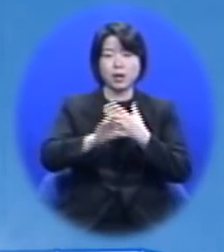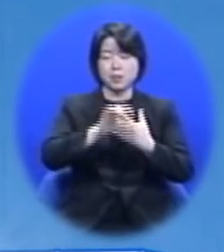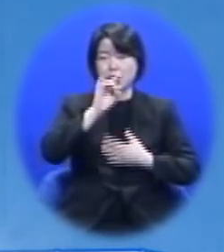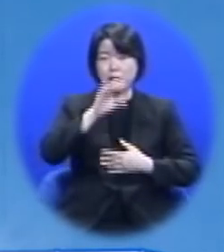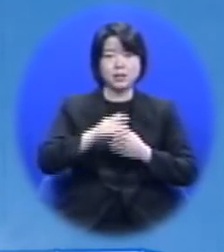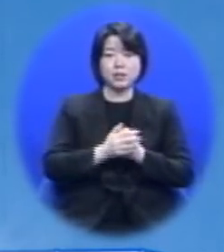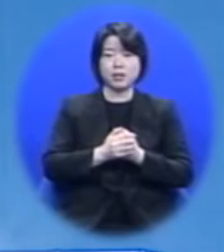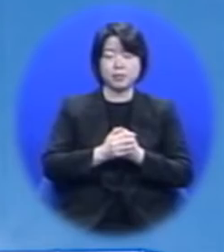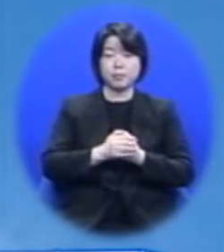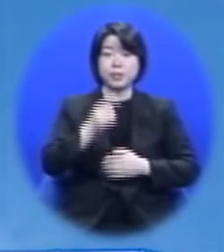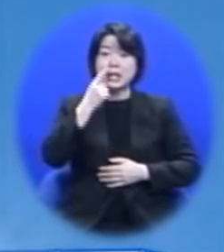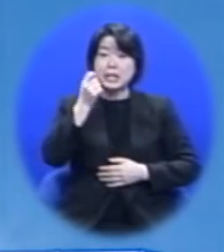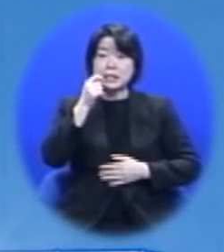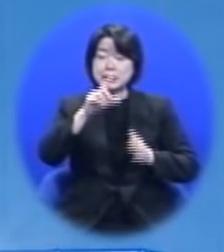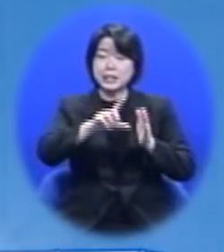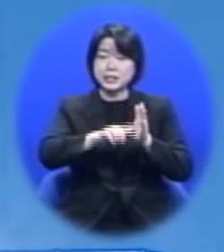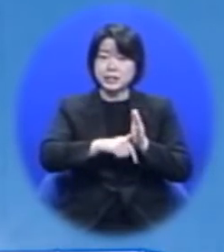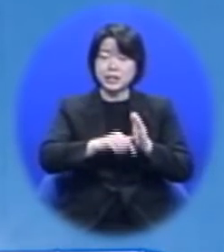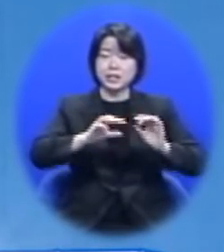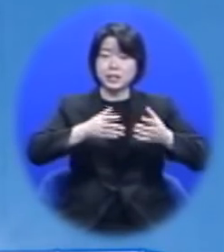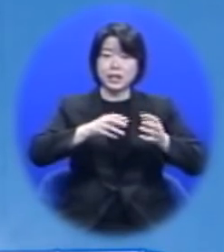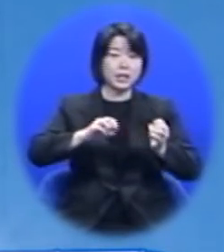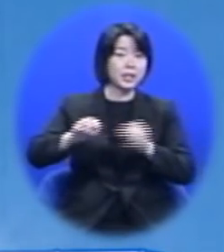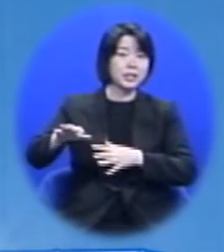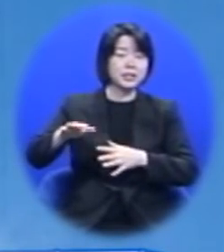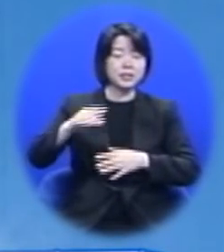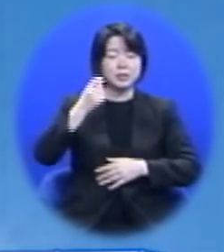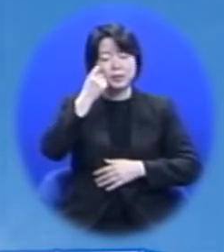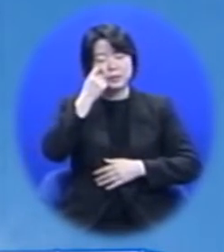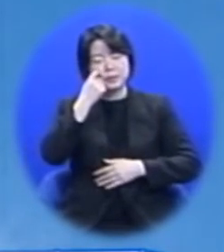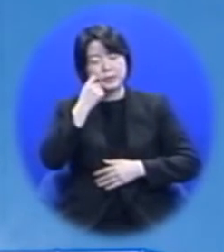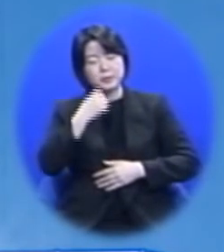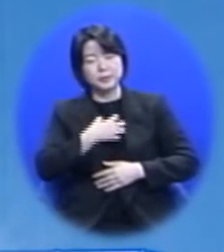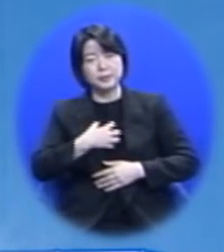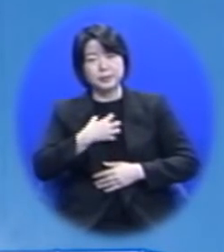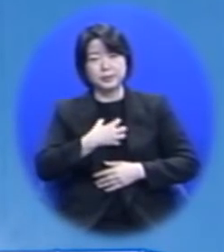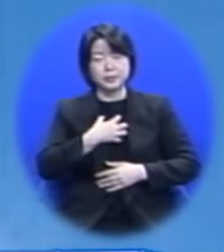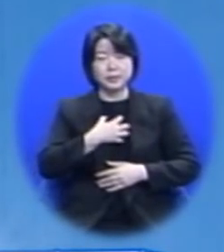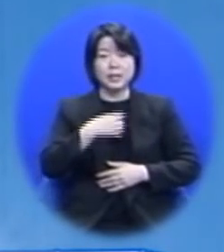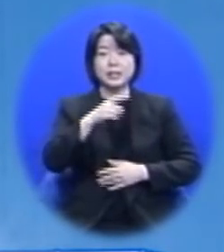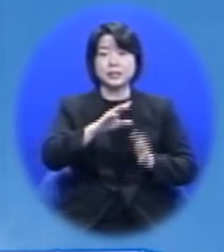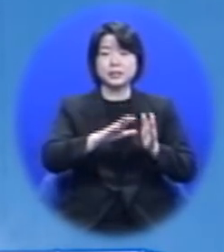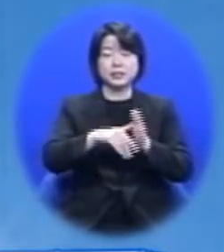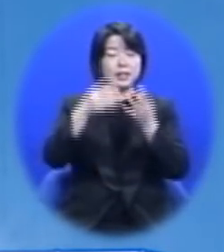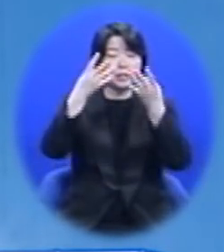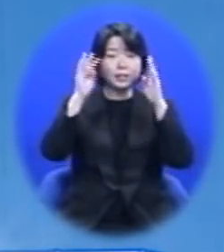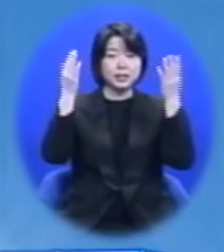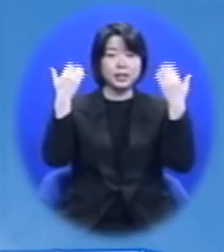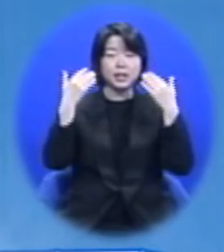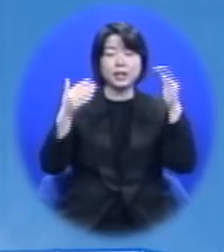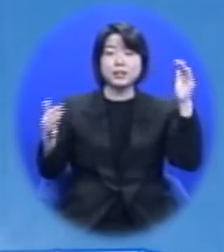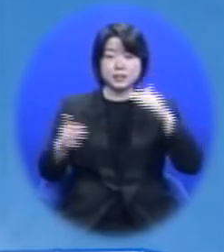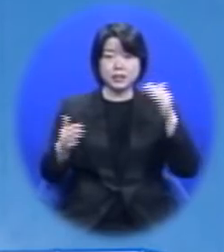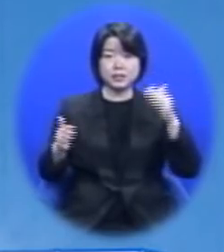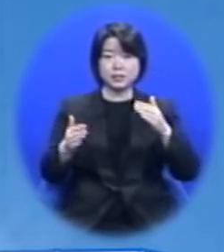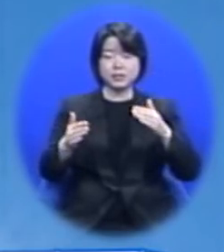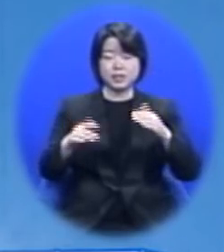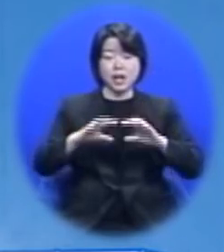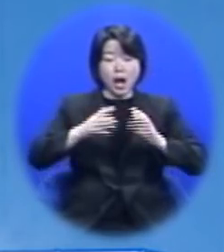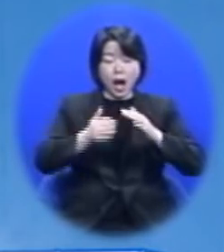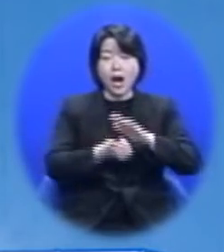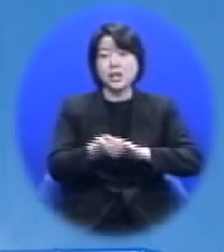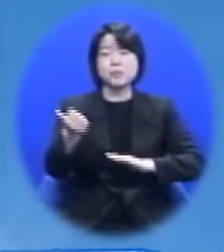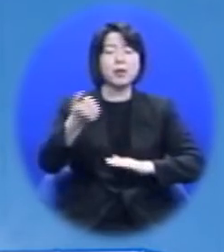일제시대 때 나라 잃은 소름을 당한 그때 당시에 우리 조선의 대학생들은 희망이 없었어요.